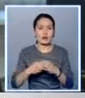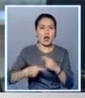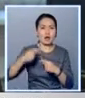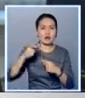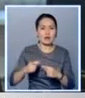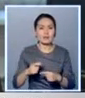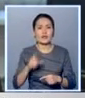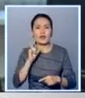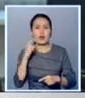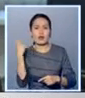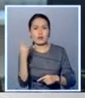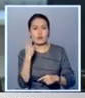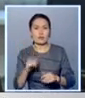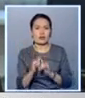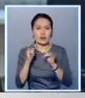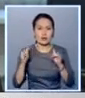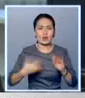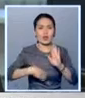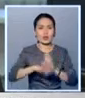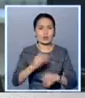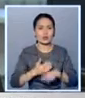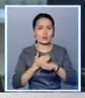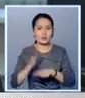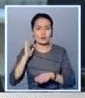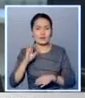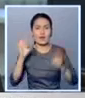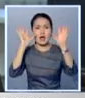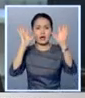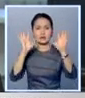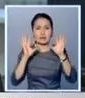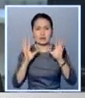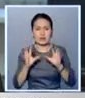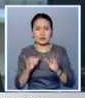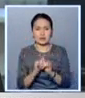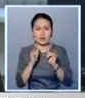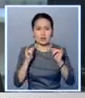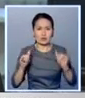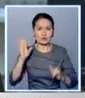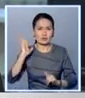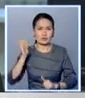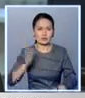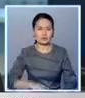даму мәселесіне көбірек көңіл бөлетін шығар. Қысқасы, заңның аясы кеңейтін сияқты жан жақтылық болады.